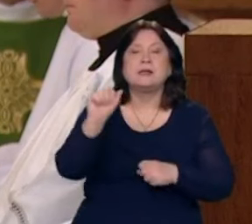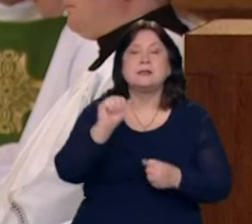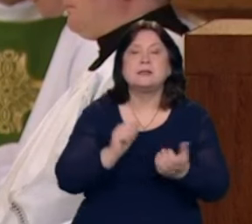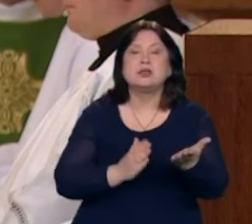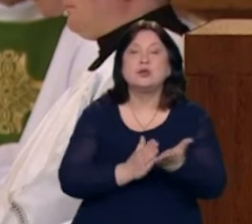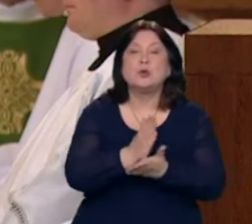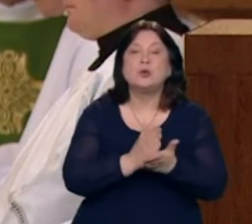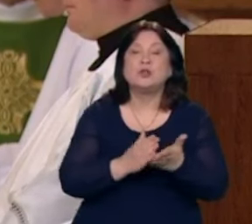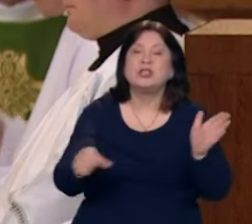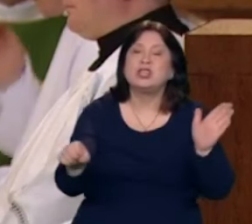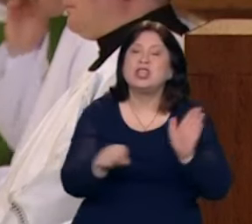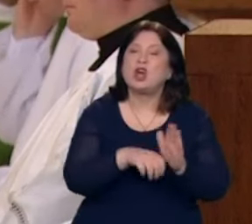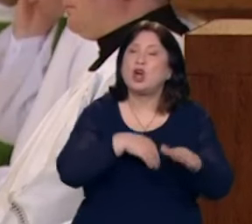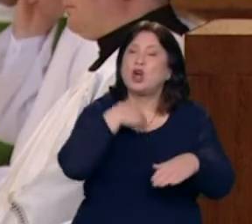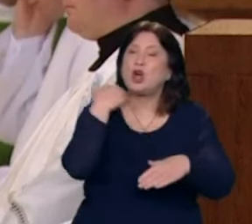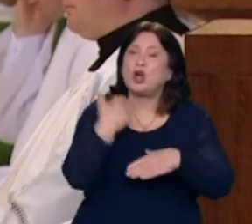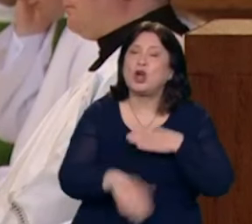aż